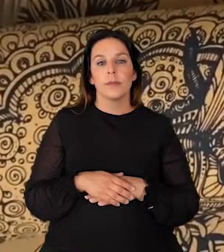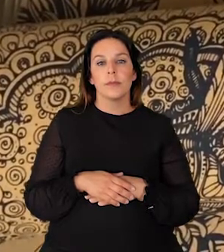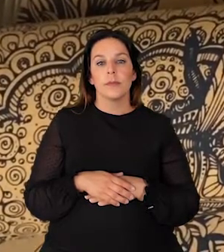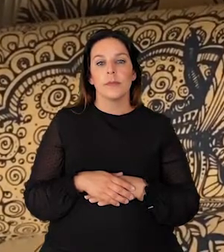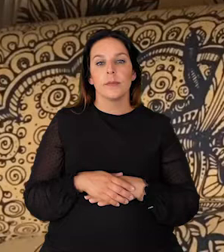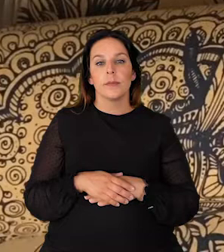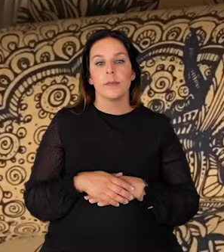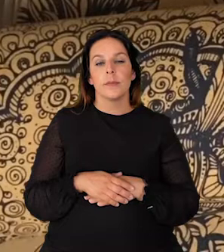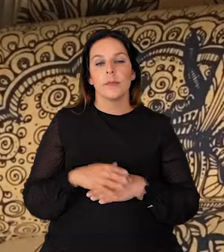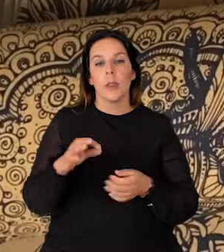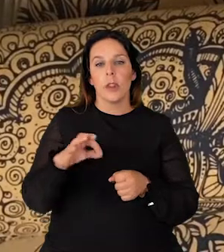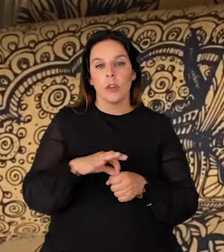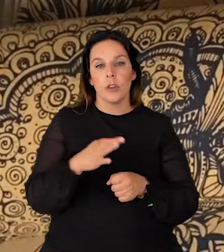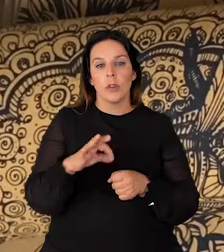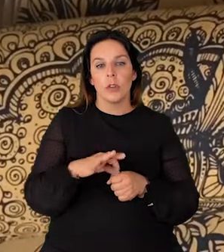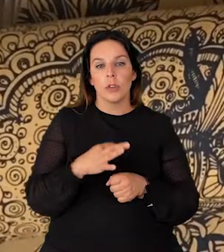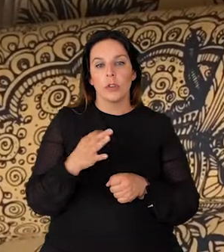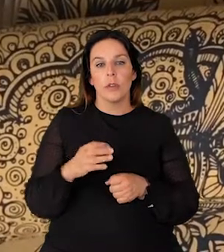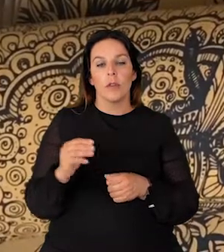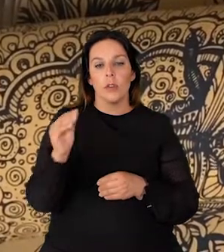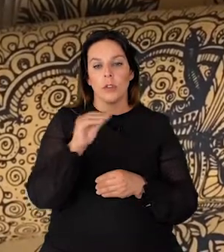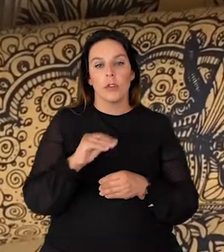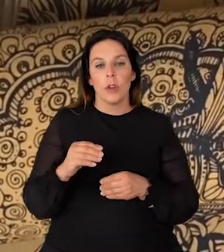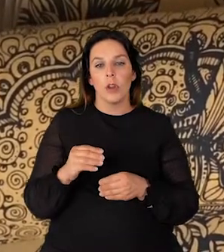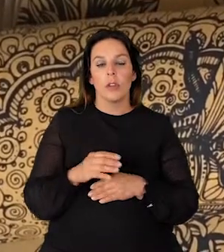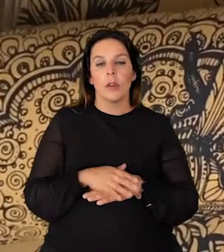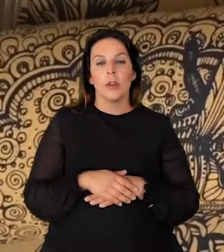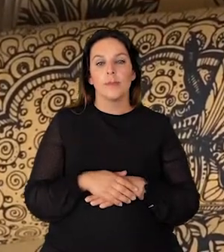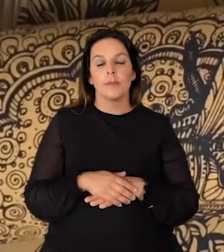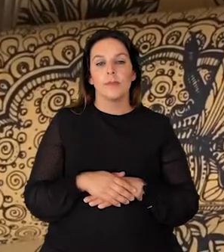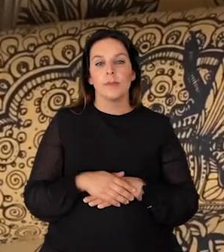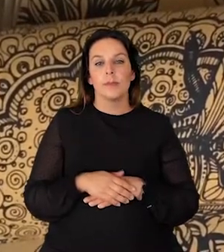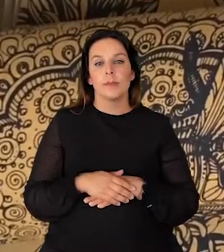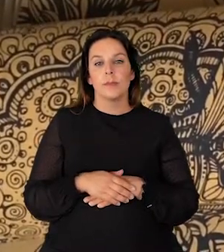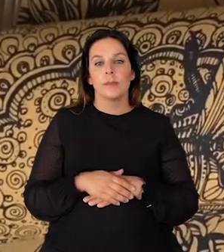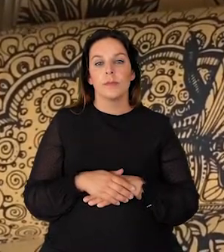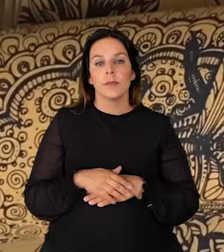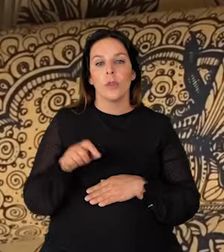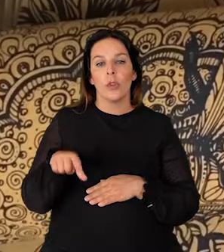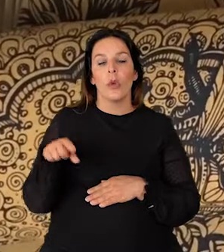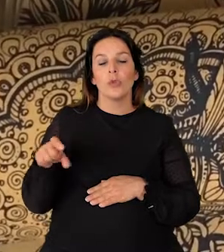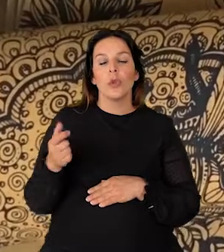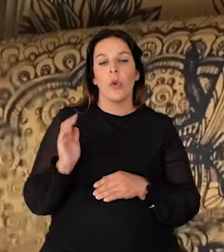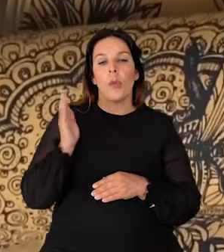Tak, mocujesz zszywaczami jeszcze rulon, który będzie napędem rakiety.